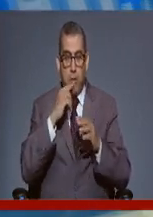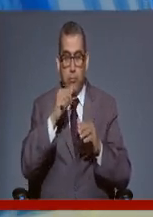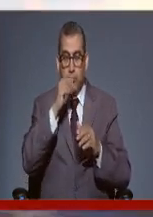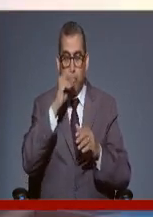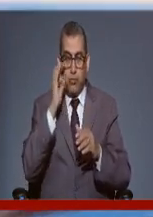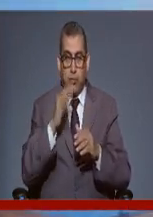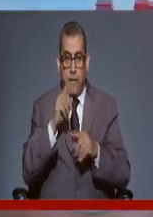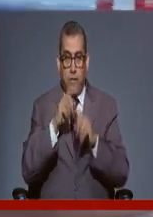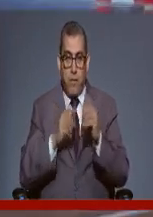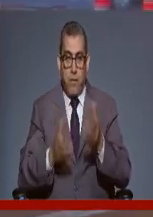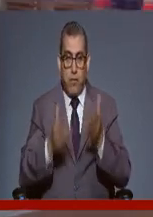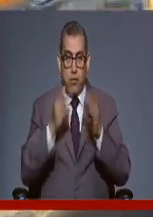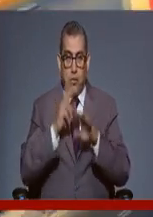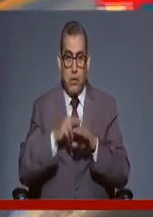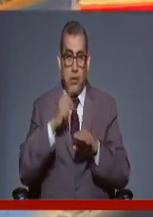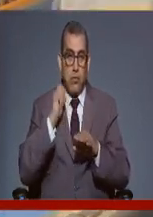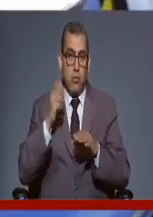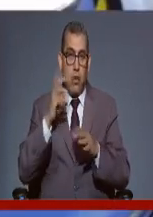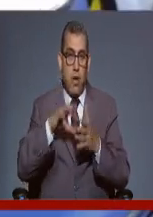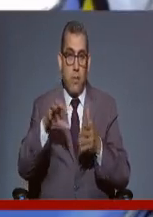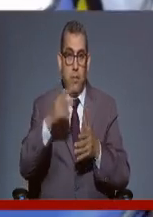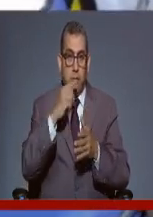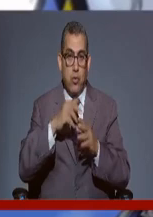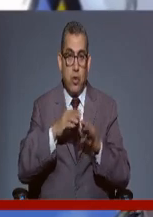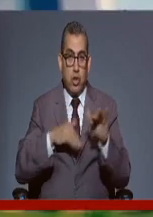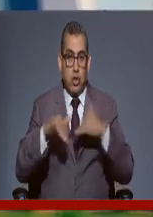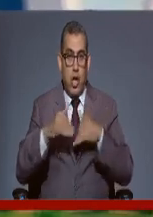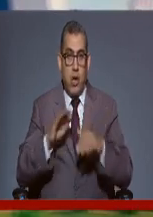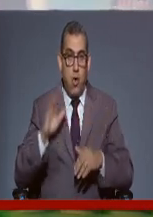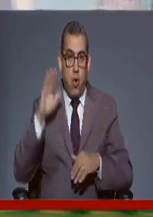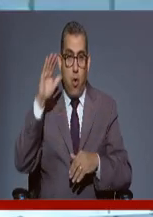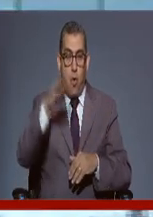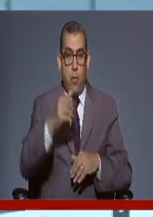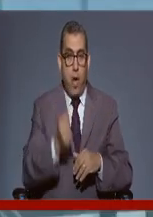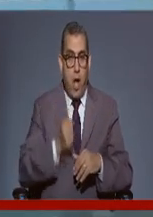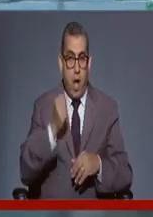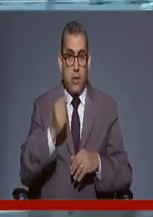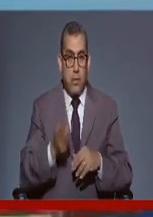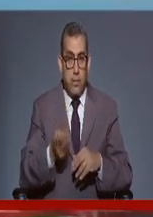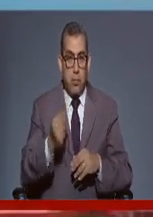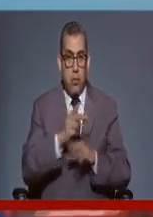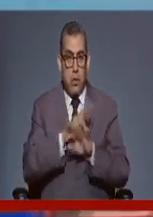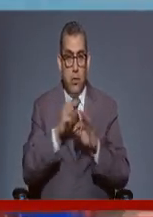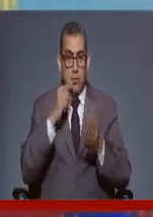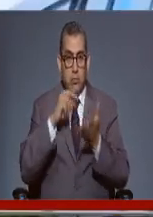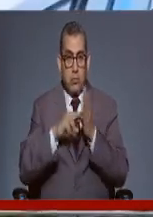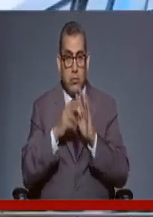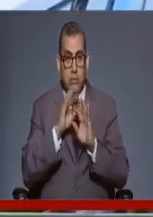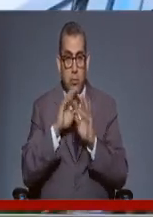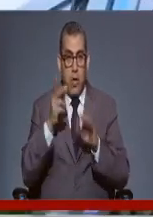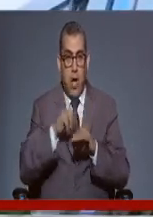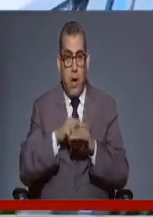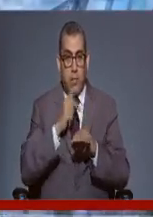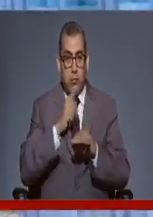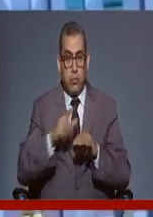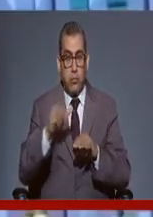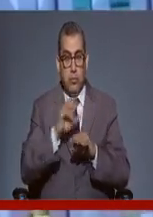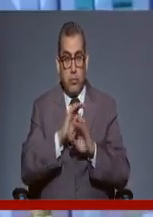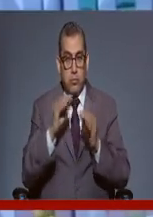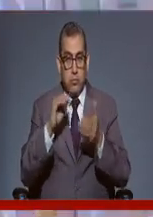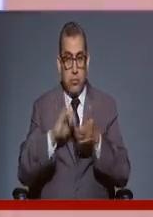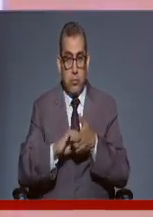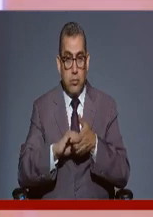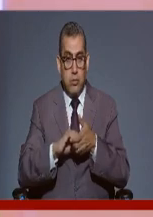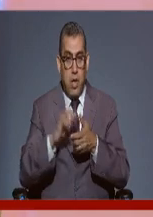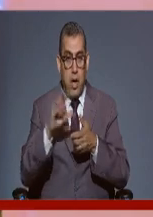ده غير محطات الكهرباء والطرق والنقل وغيرها من المشروعات التنمويه والقوميه واللي كان من اهمهم